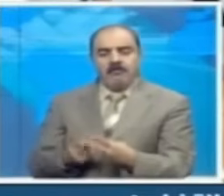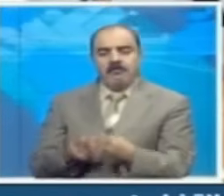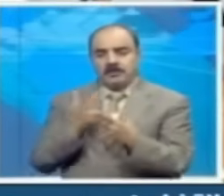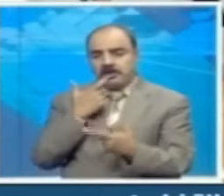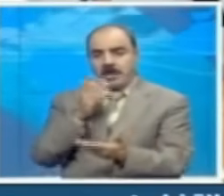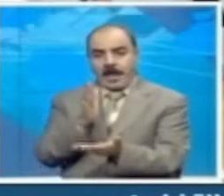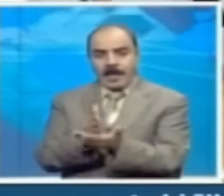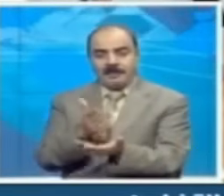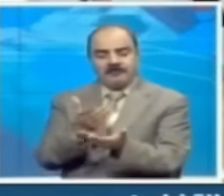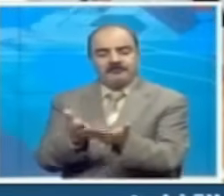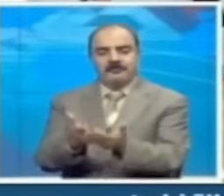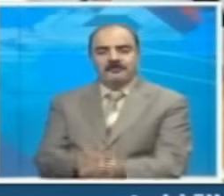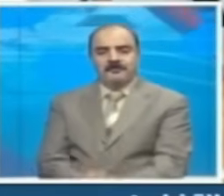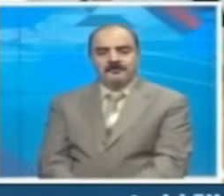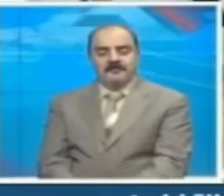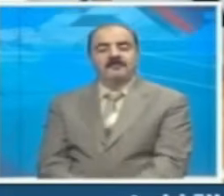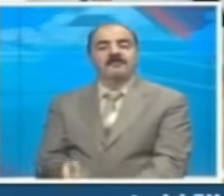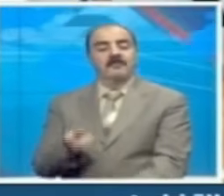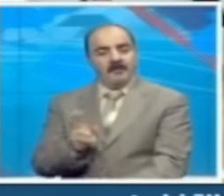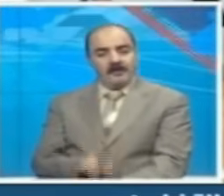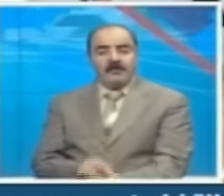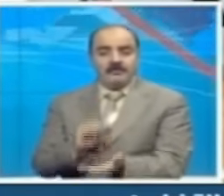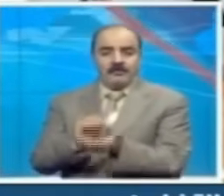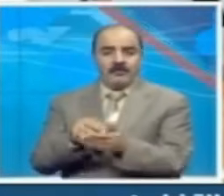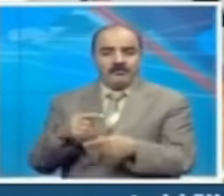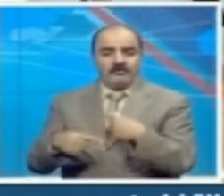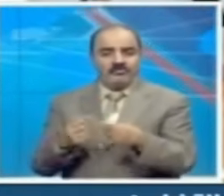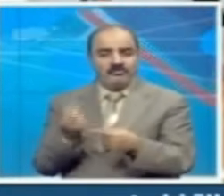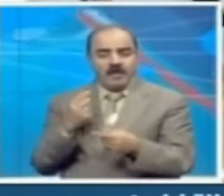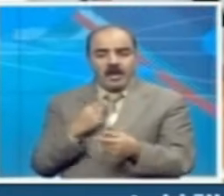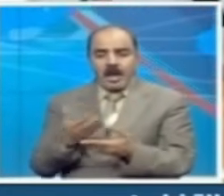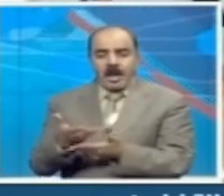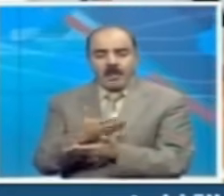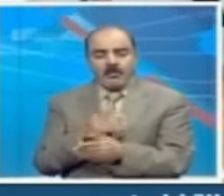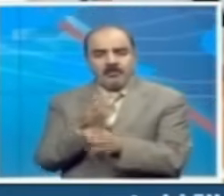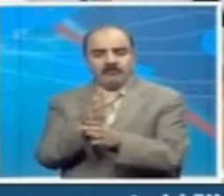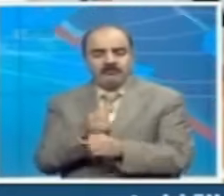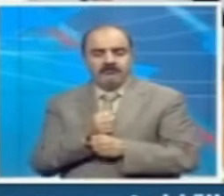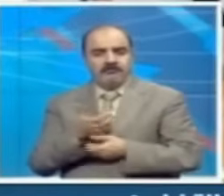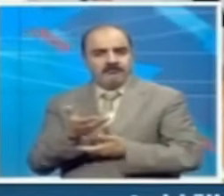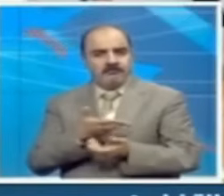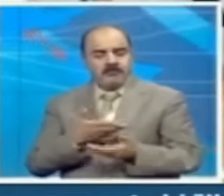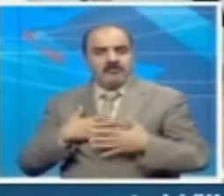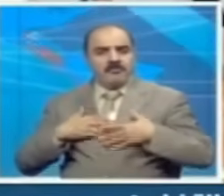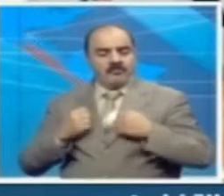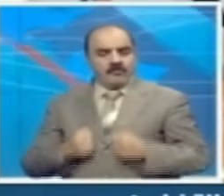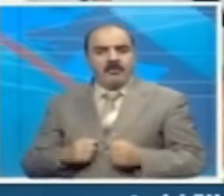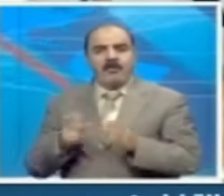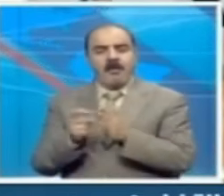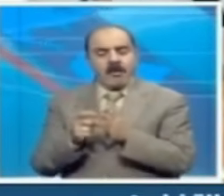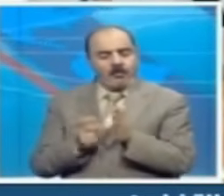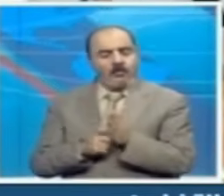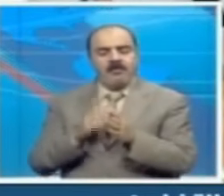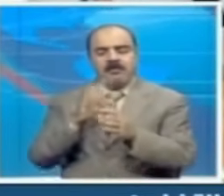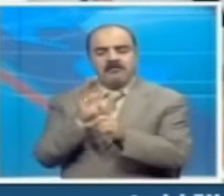حقوق المسنين، فضلا عن البدء في دراسة سبل تعزيز الحماية الاجتماعية والصحية